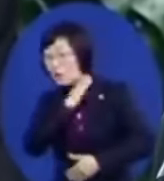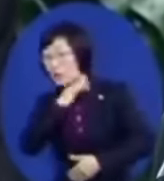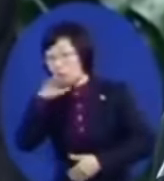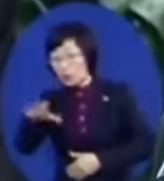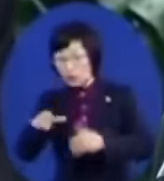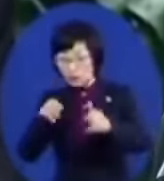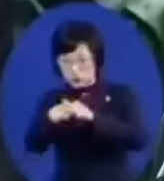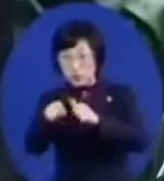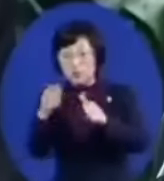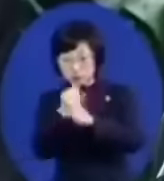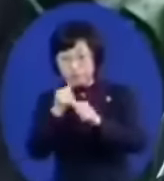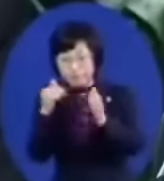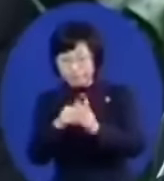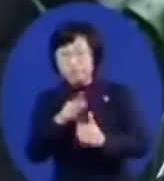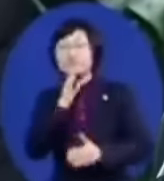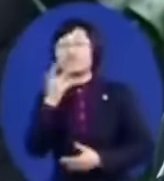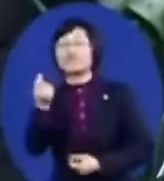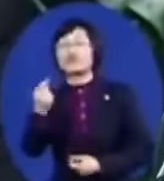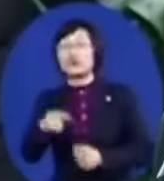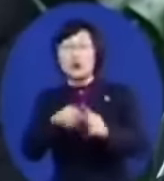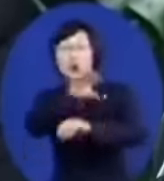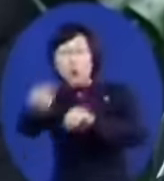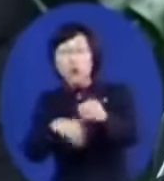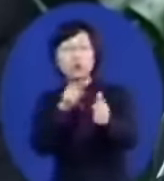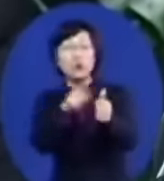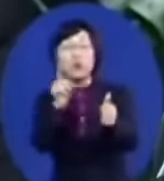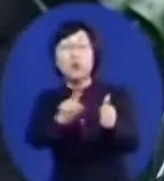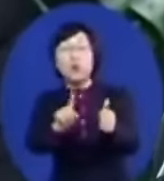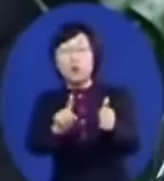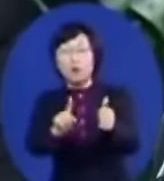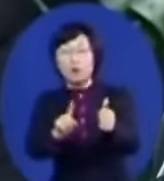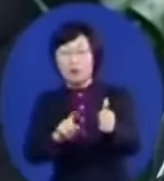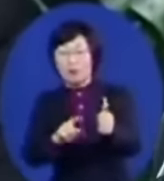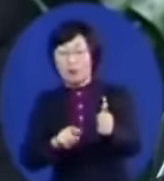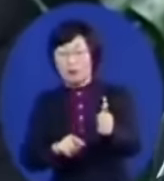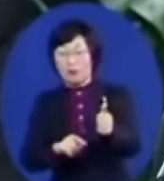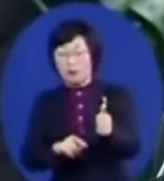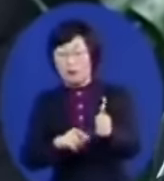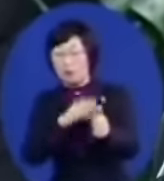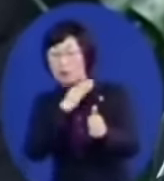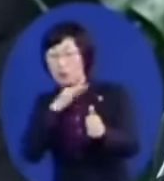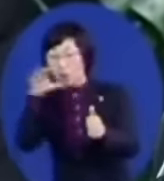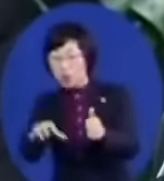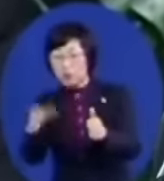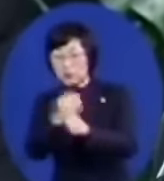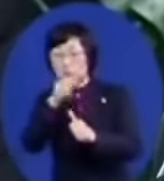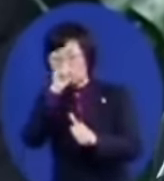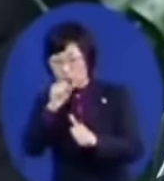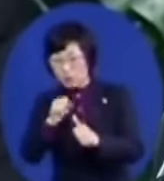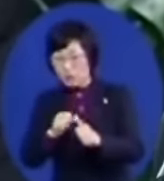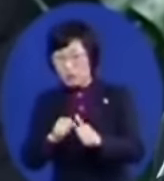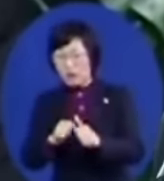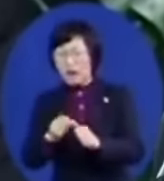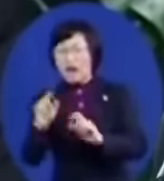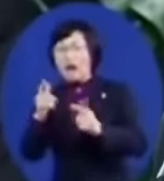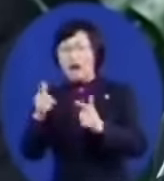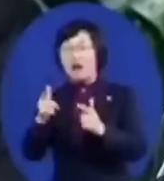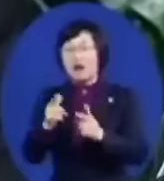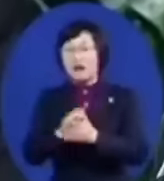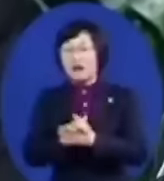데서 잡았습니다. 너는 왜 아무도 안 보는 데서 못 잡았냐. 원장님, 어디